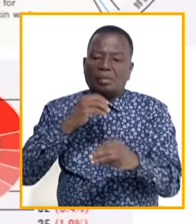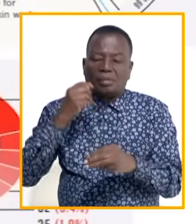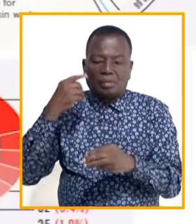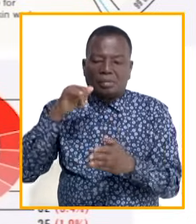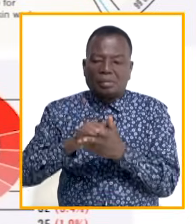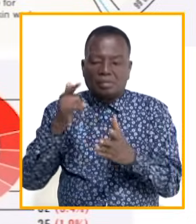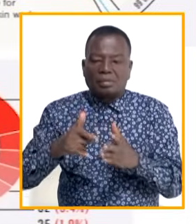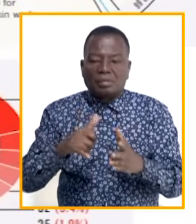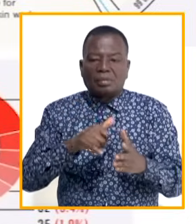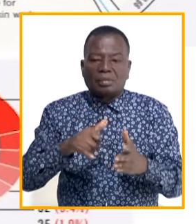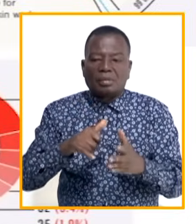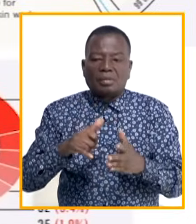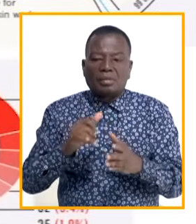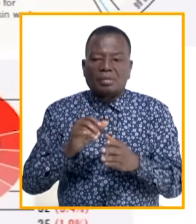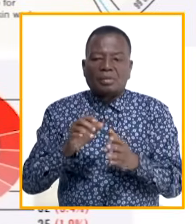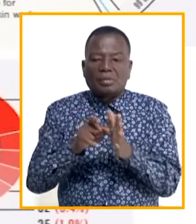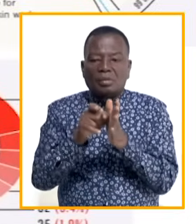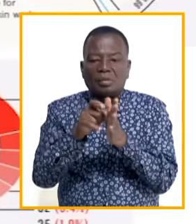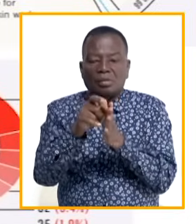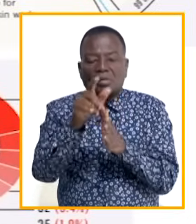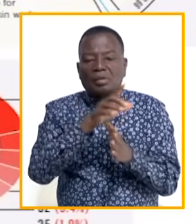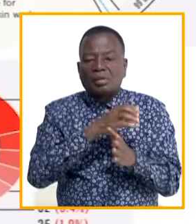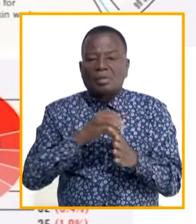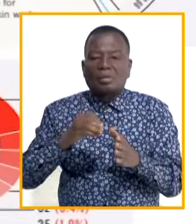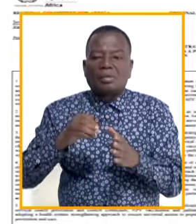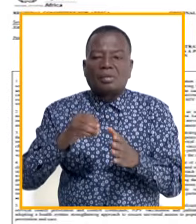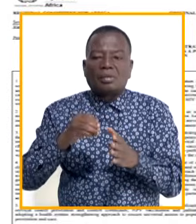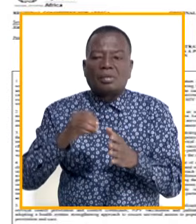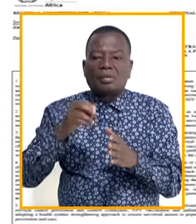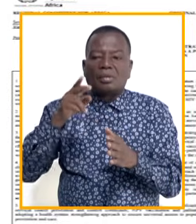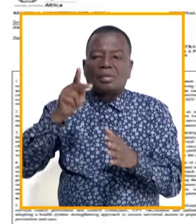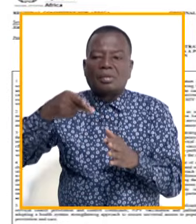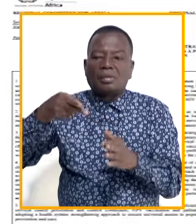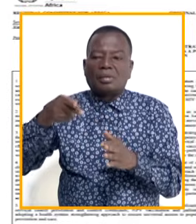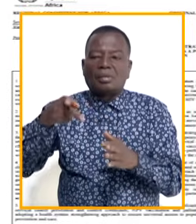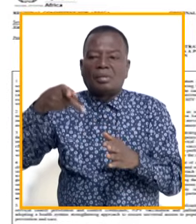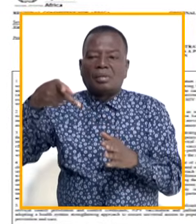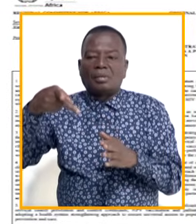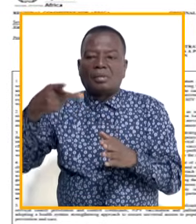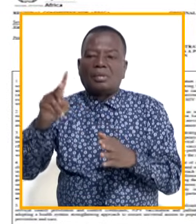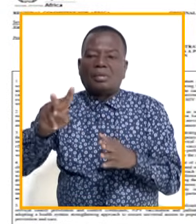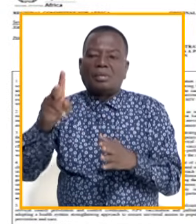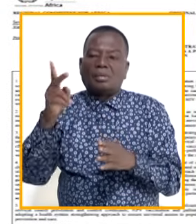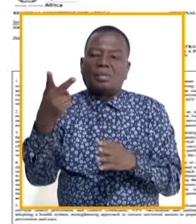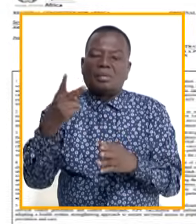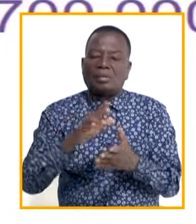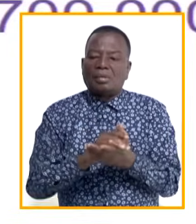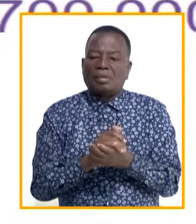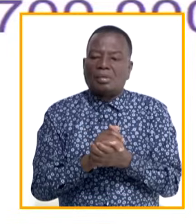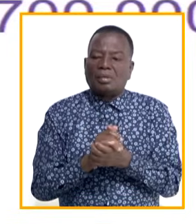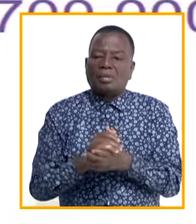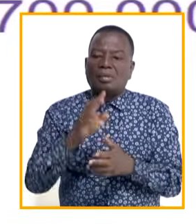au papillomavirus, connu aussi sous le nom de HPV. Rien qu'en 2020, selon les données de